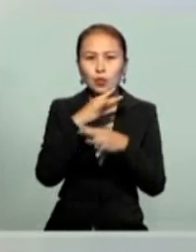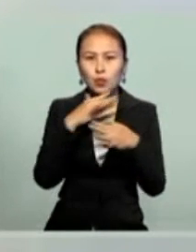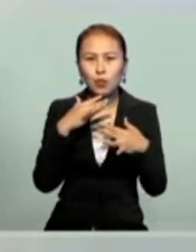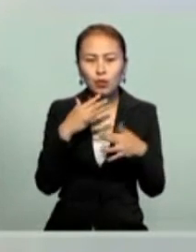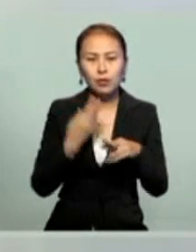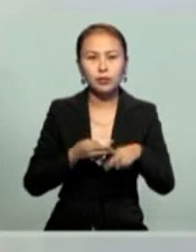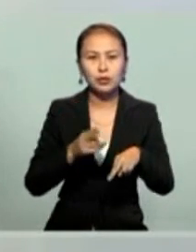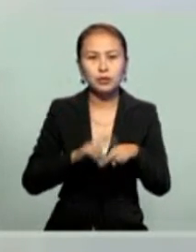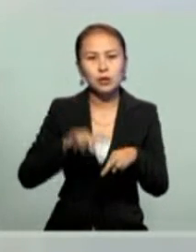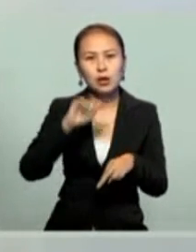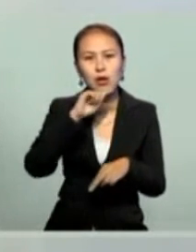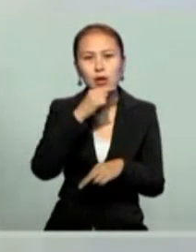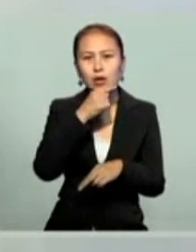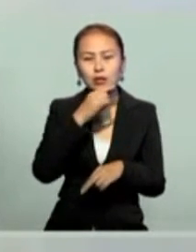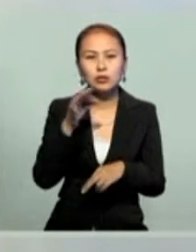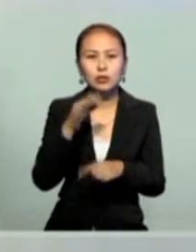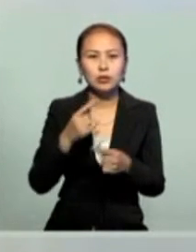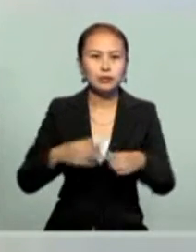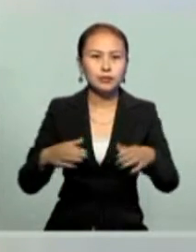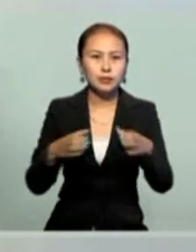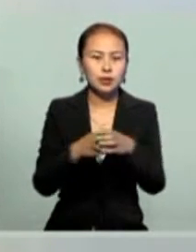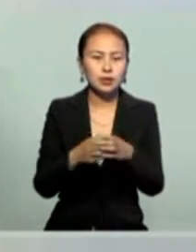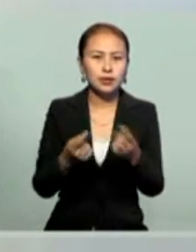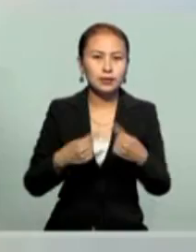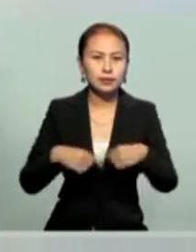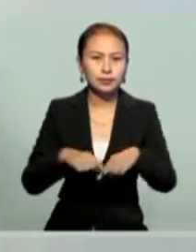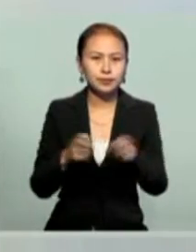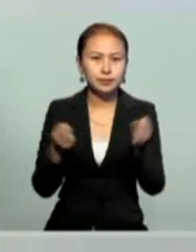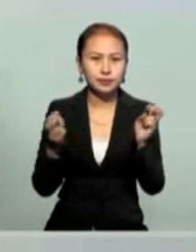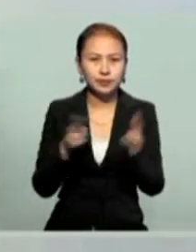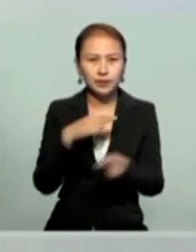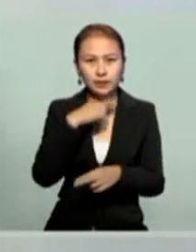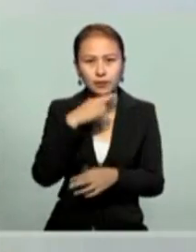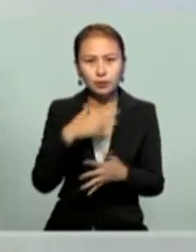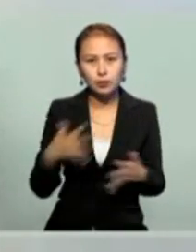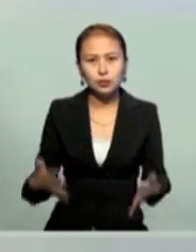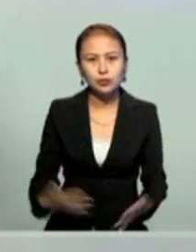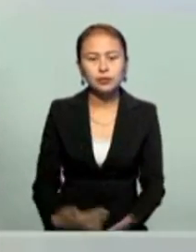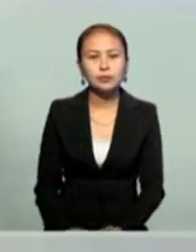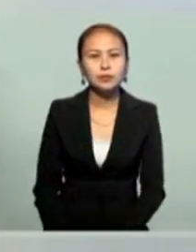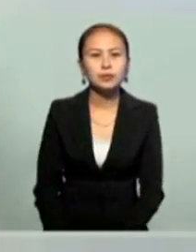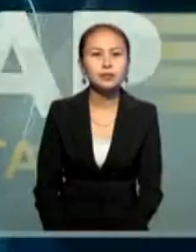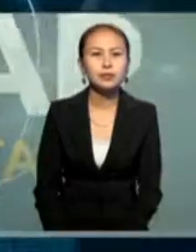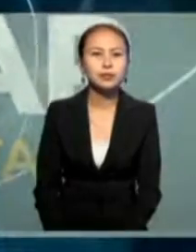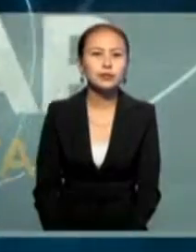Оны экономикалық ынтымақтастық және даму ұйымының өкілдері де аңғарып отыр.